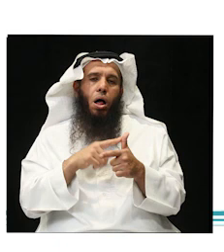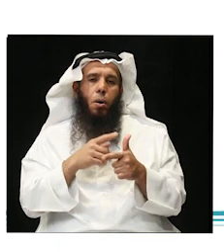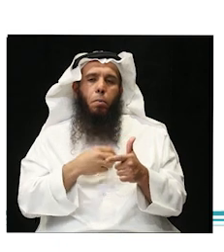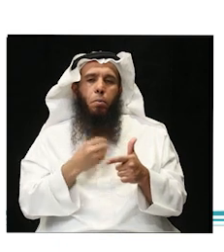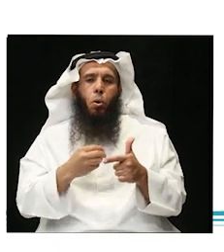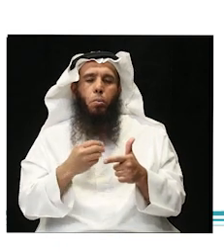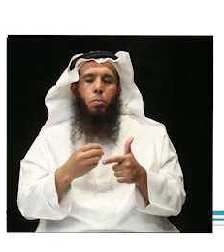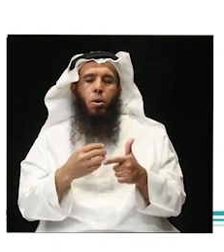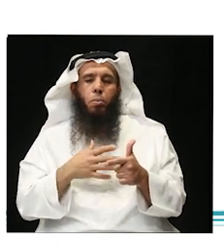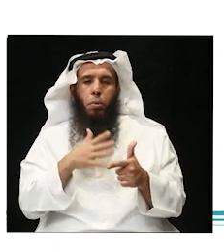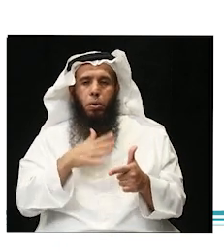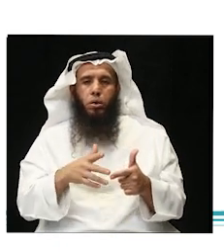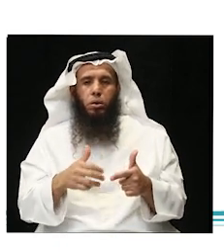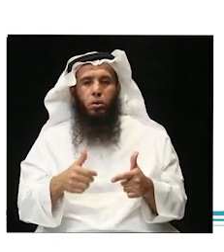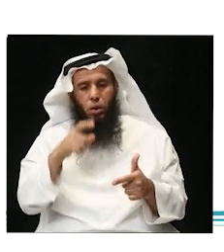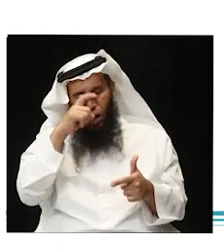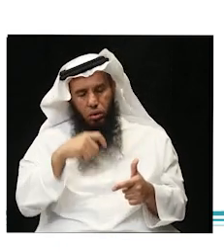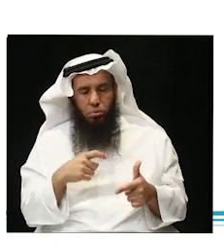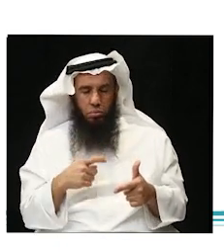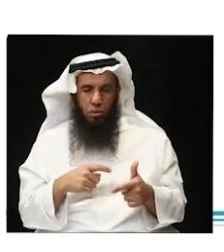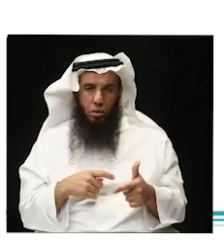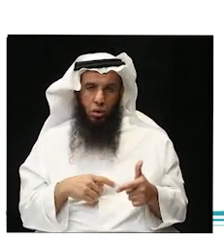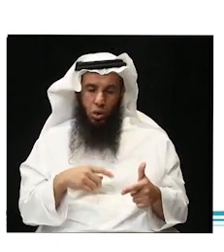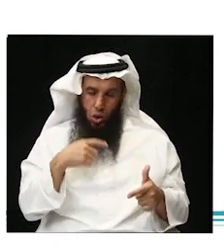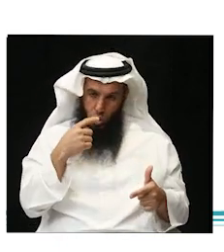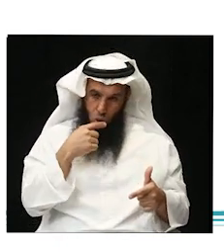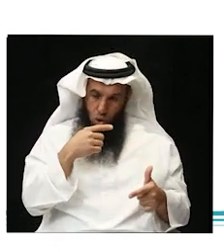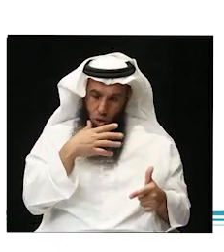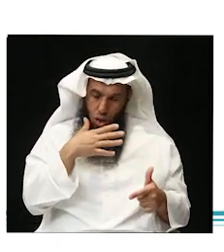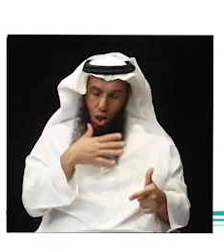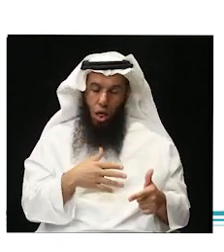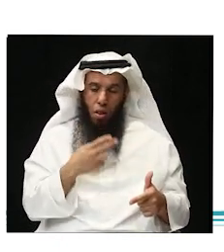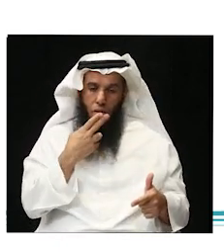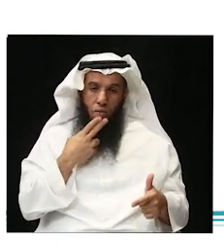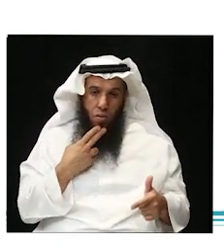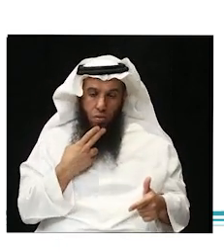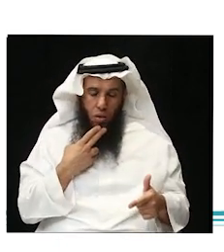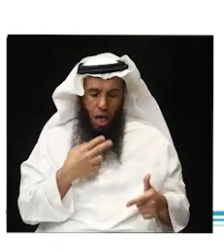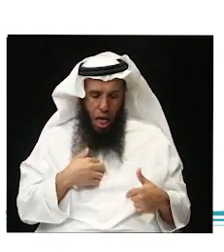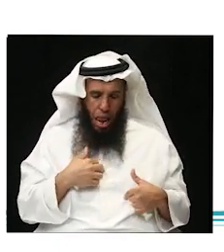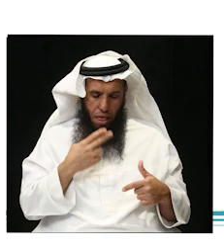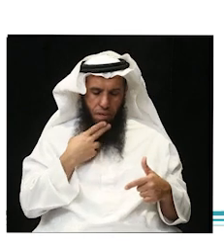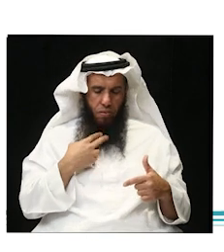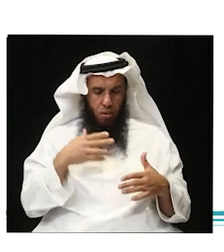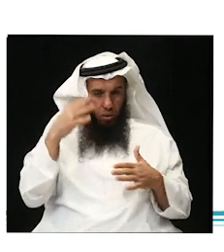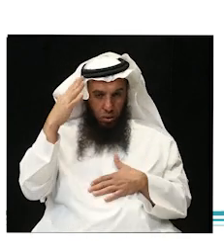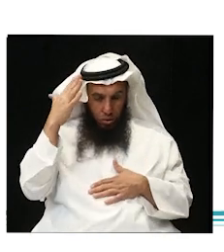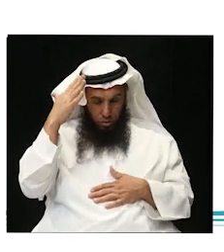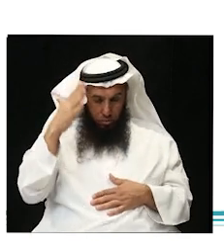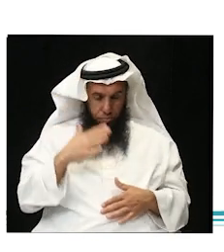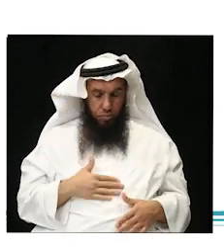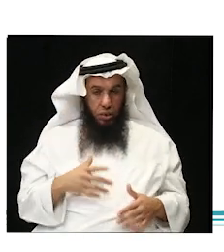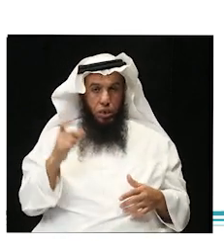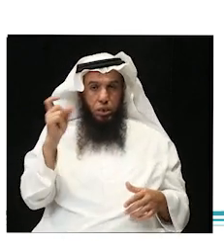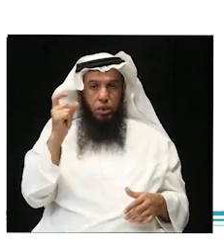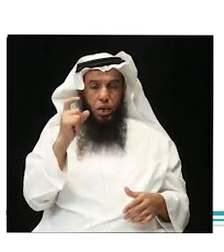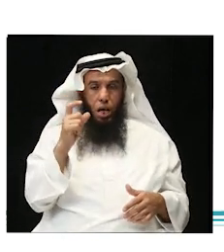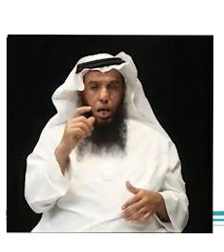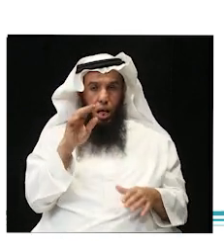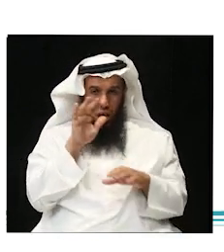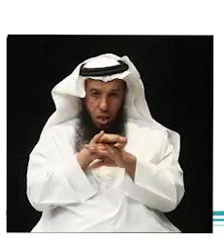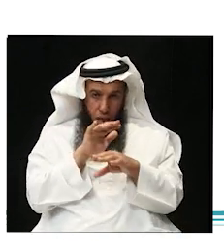الإنسان هذا يزداد في احترام الوالدين، يكون لسانه لطيفا غير فاحش وغير متفحش، فأيضا هذا ينعكس